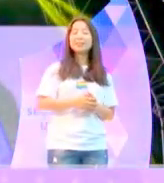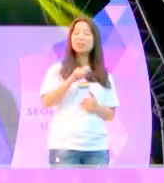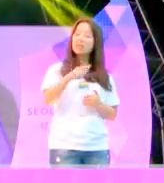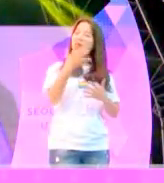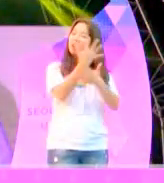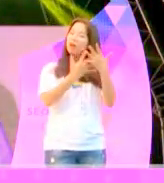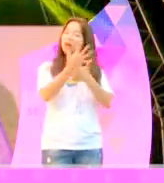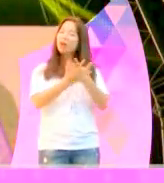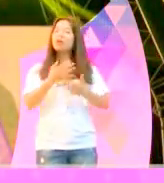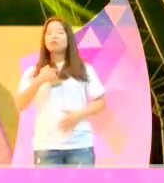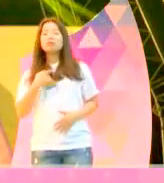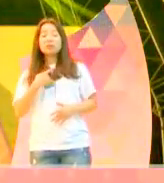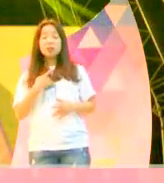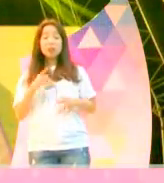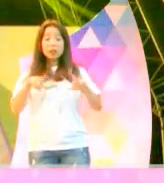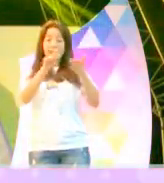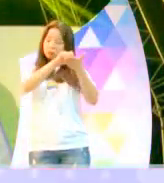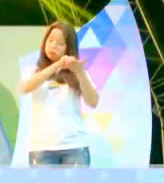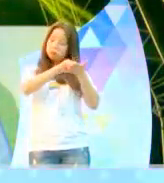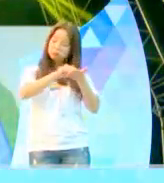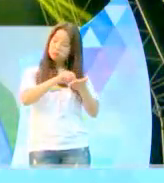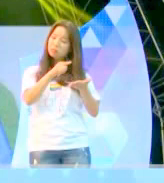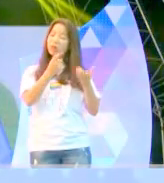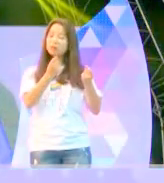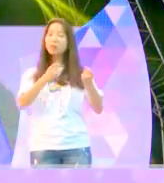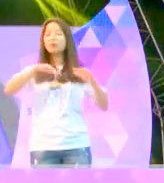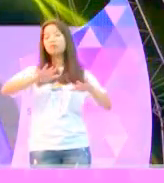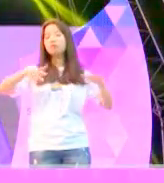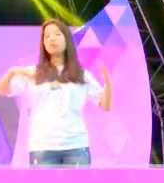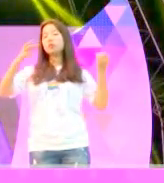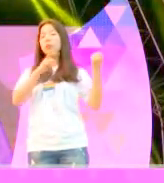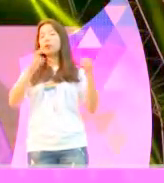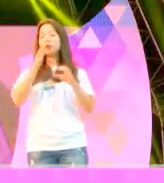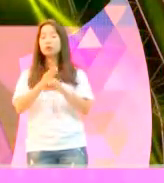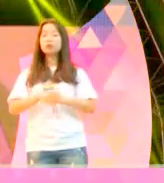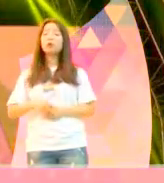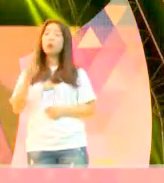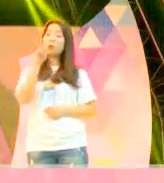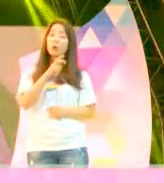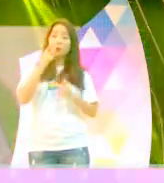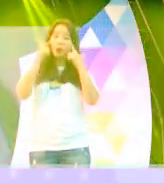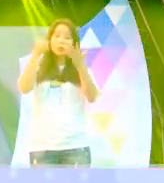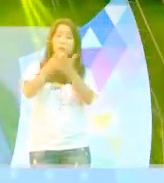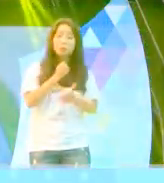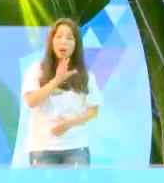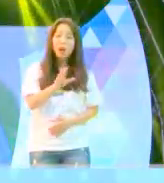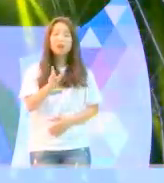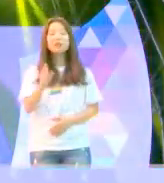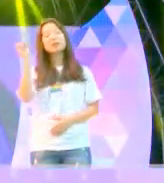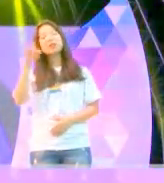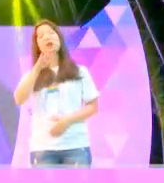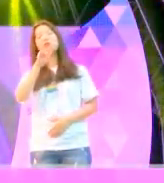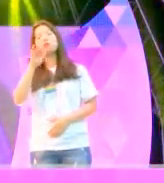이것도 애매한 게 일기라고 하기엔 리듬을 좀 타고 있고 노래라고 하기엔 그냥 말하는